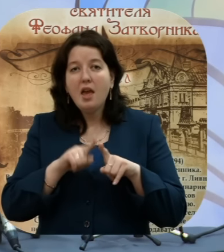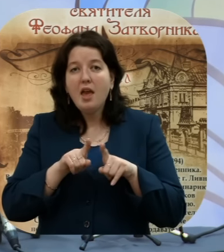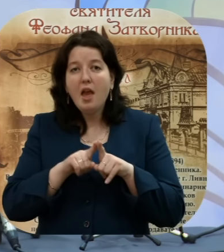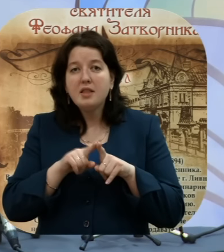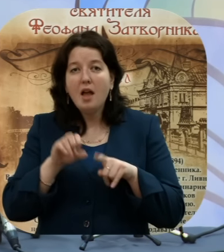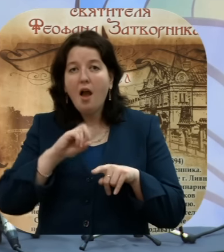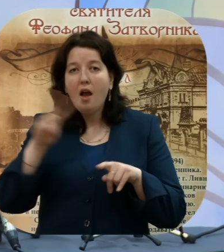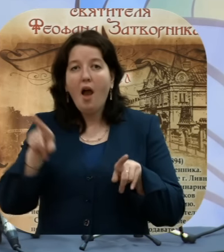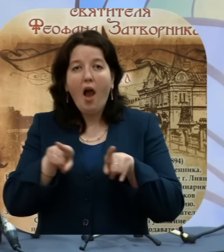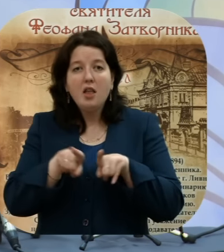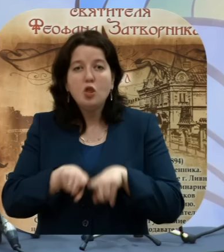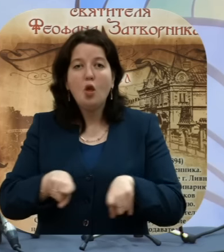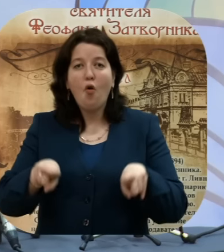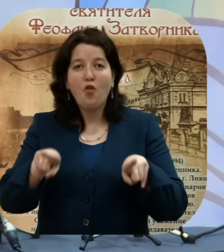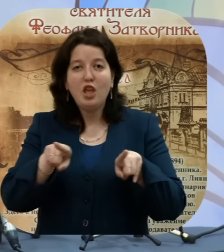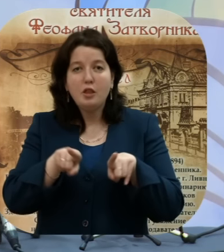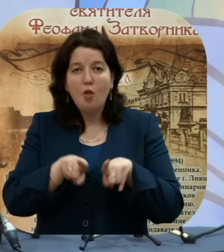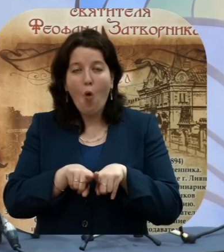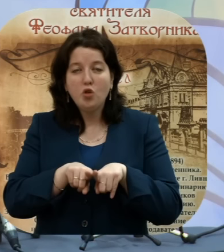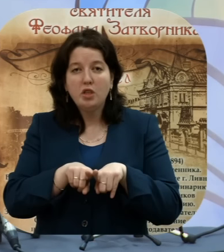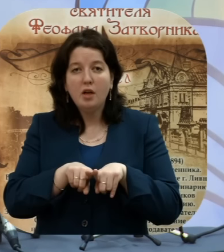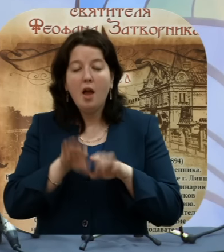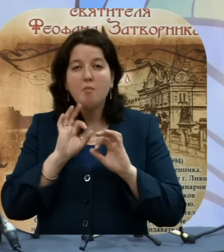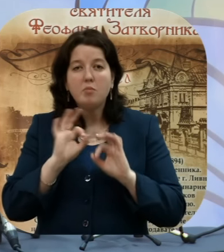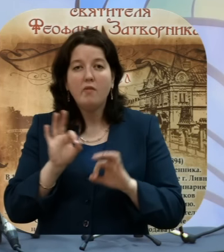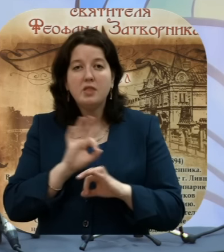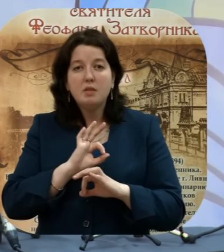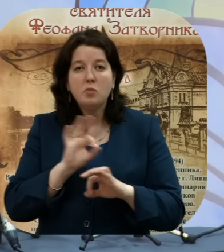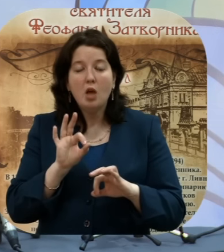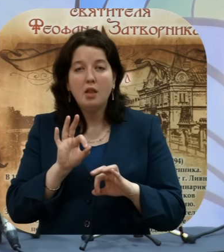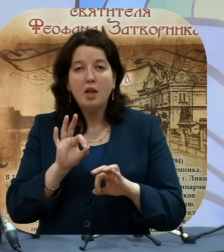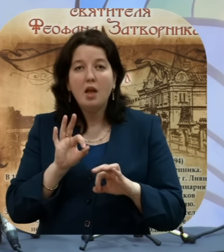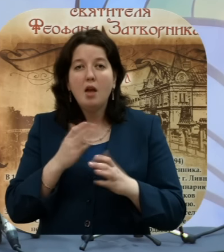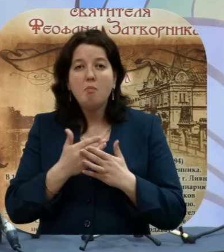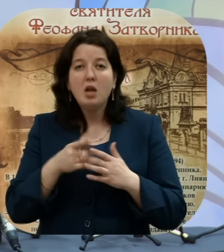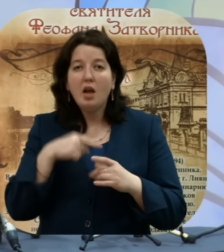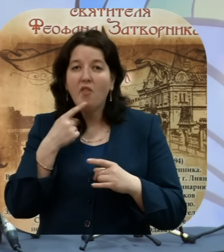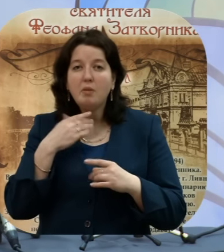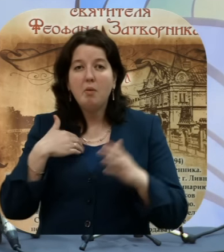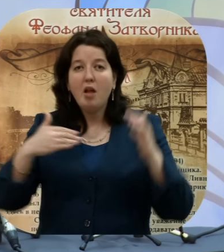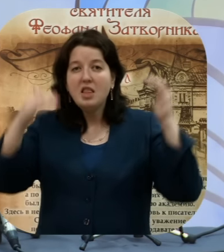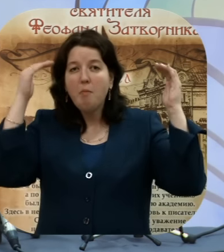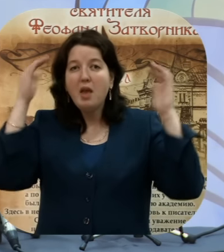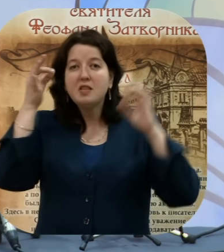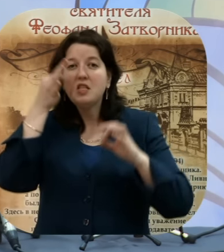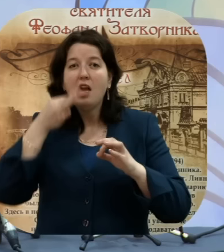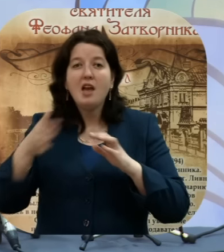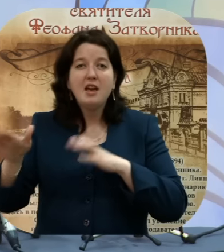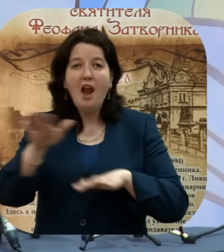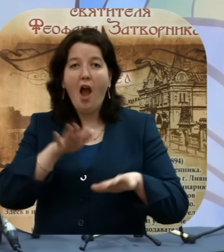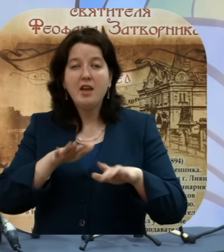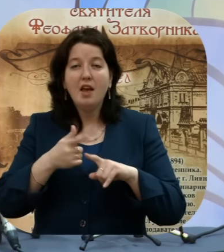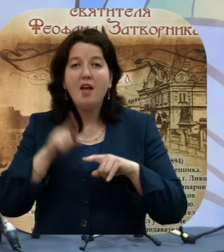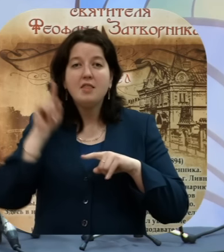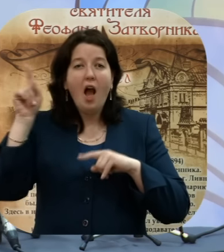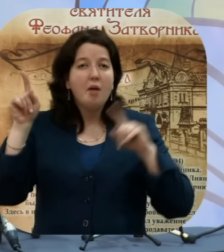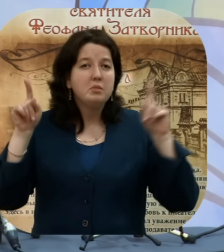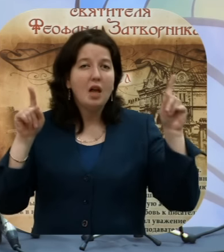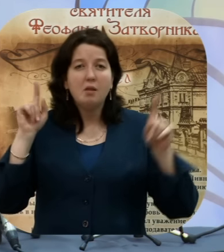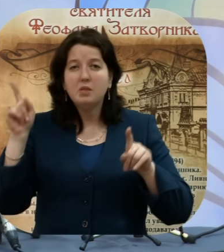то же. Правда замечательно? Мы все время небесный рай, там, не там, а вот